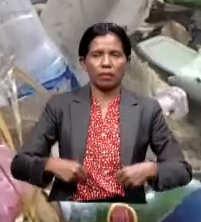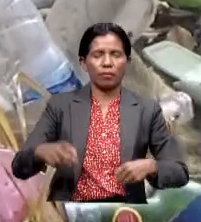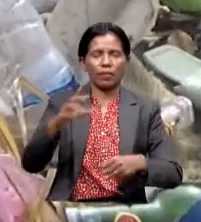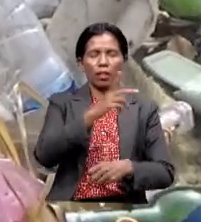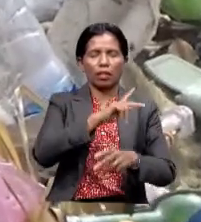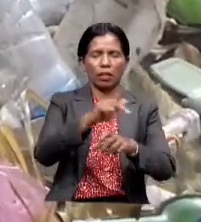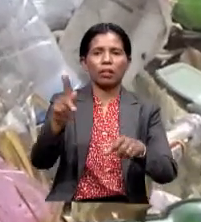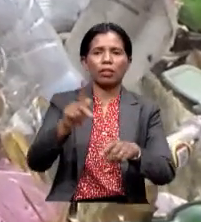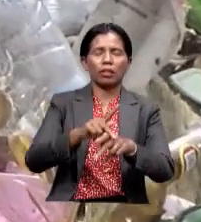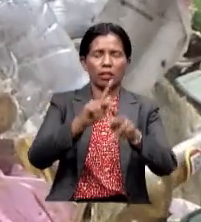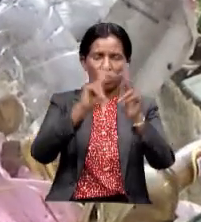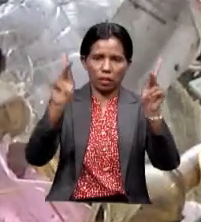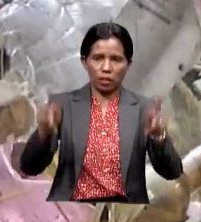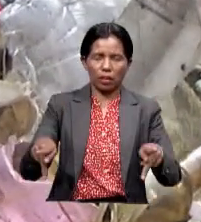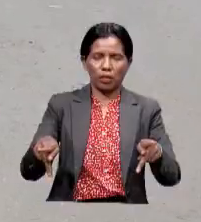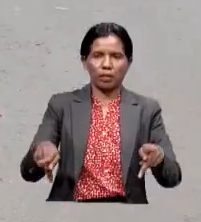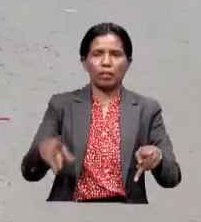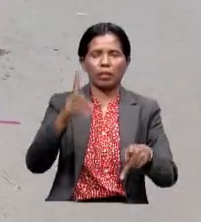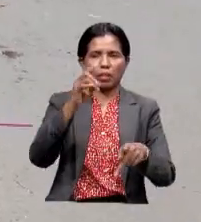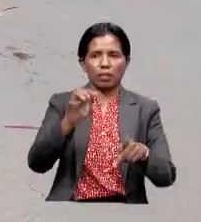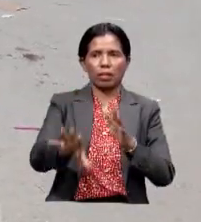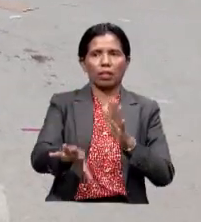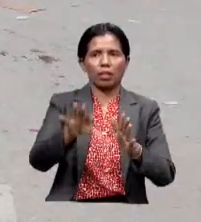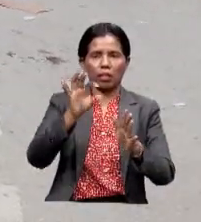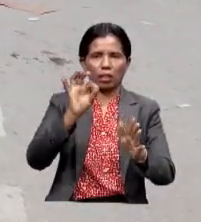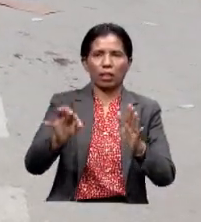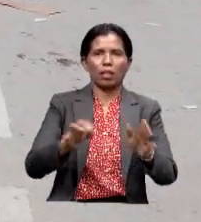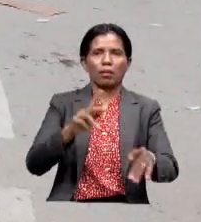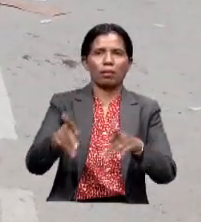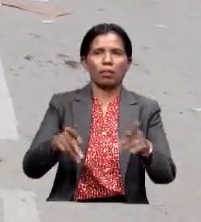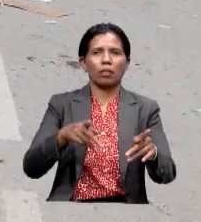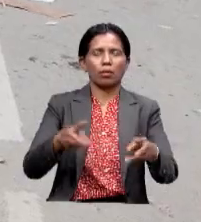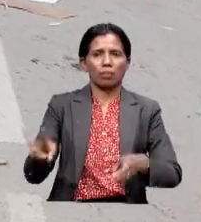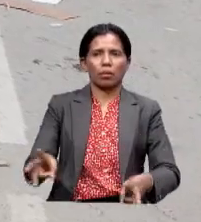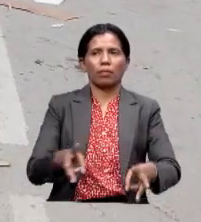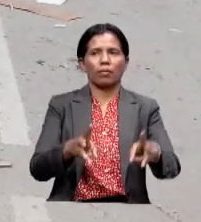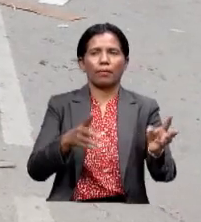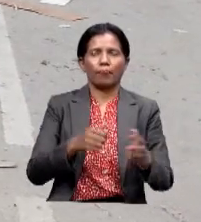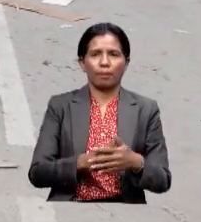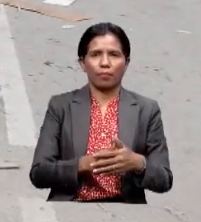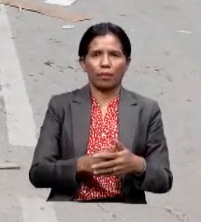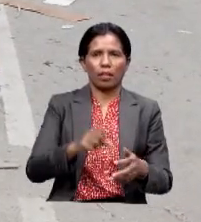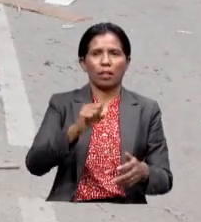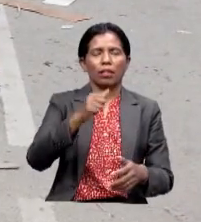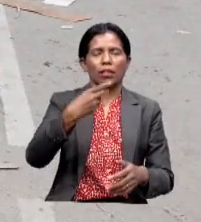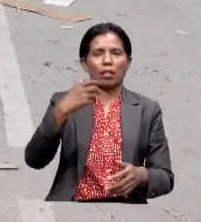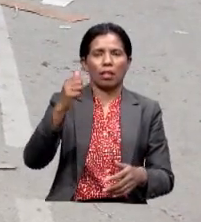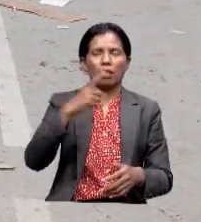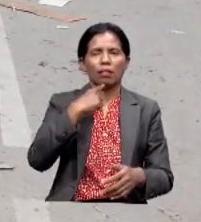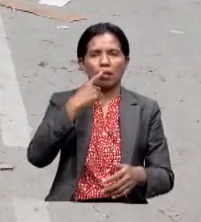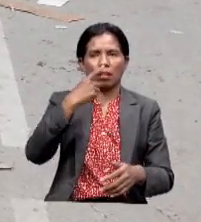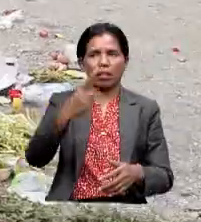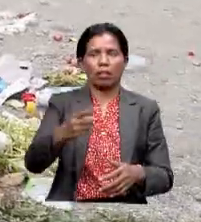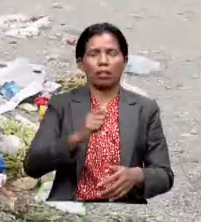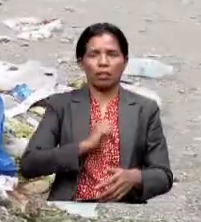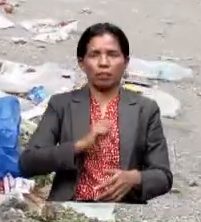nomos restaurante e capital de Ili, retan crítica husi público. Na imba restaurante sahalan, segunda ne ia ara